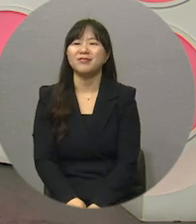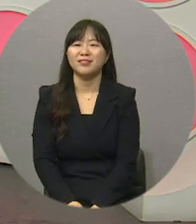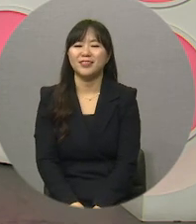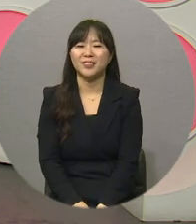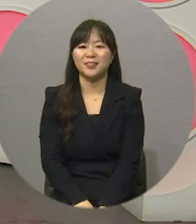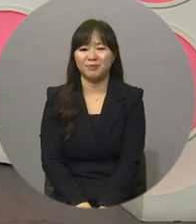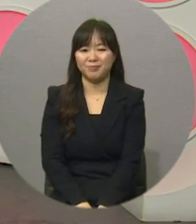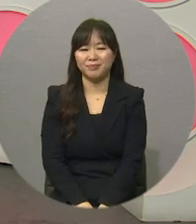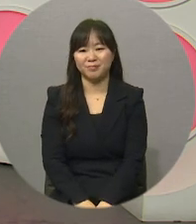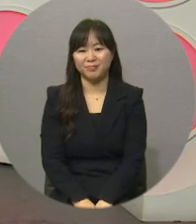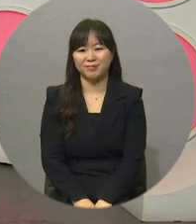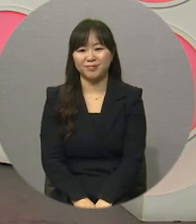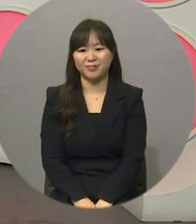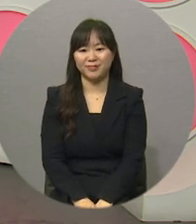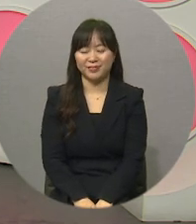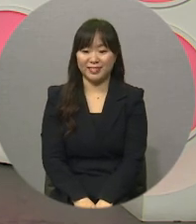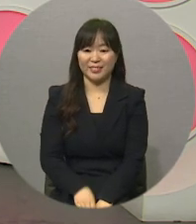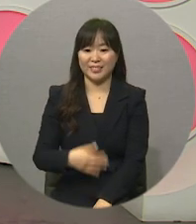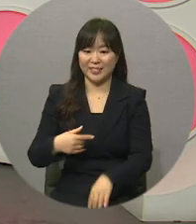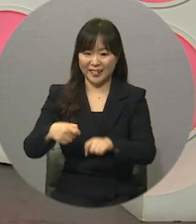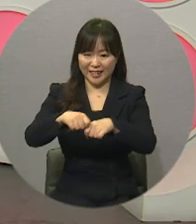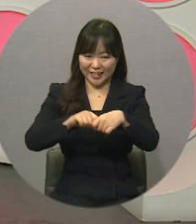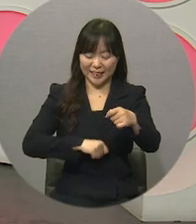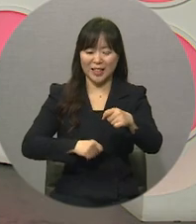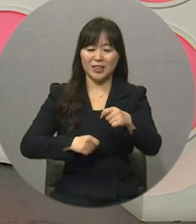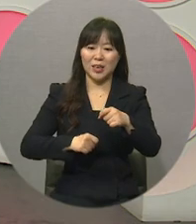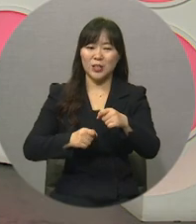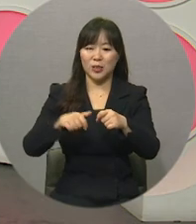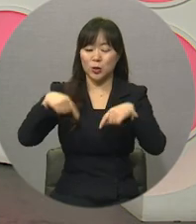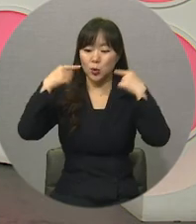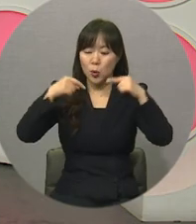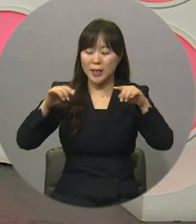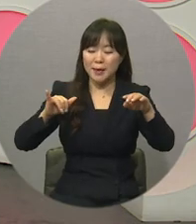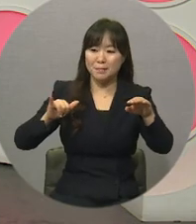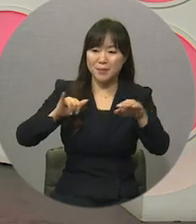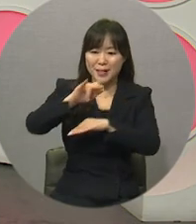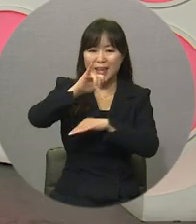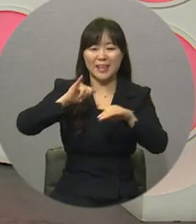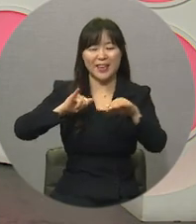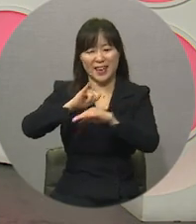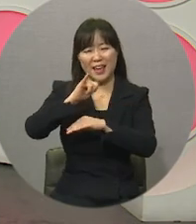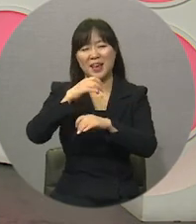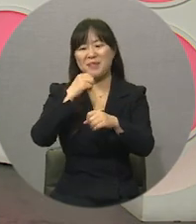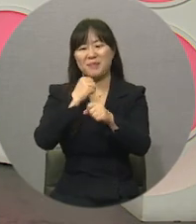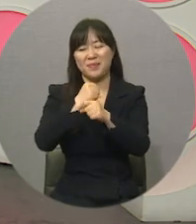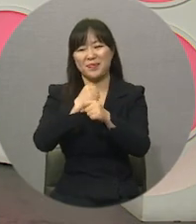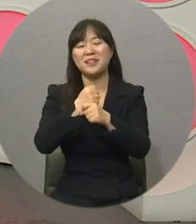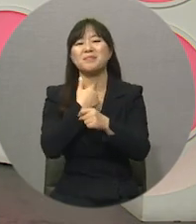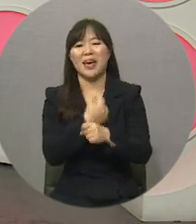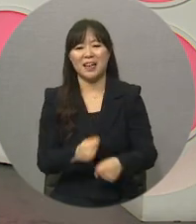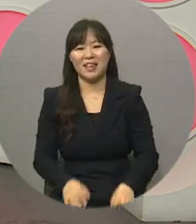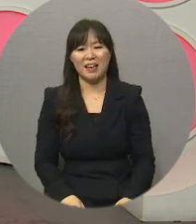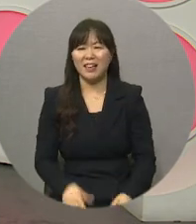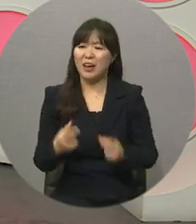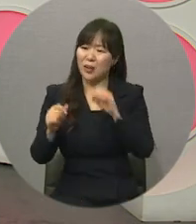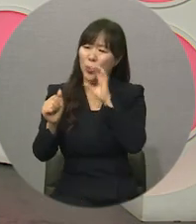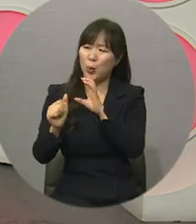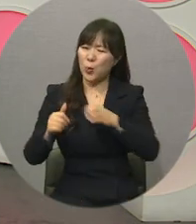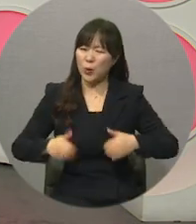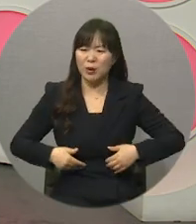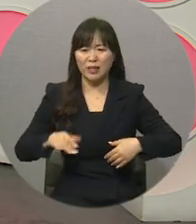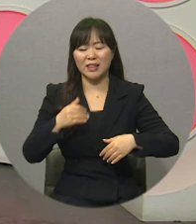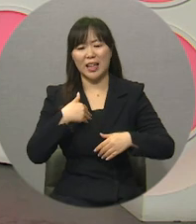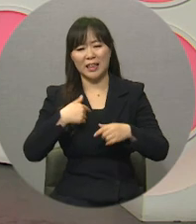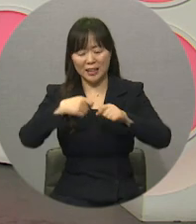네. 저는 그걸 찢어가지고 네. 종이 비행기 만들고 딱지 만들고. 그러니까 요런 거가 혼났어야 되는 건데. 저는 그